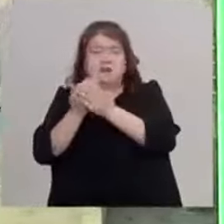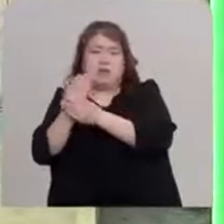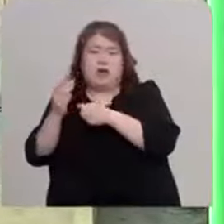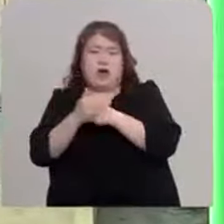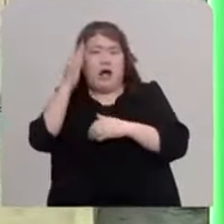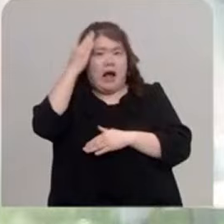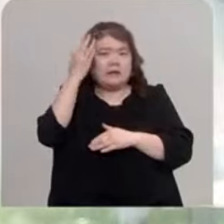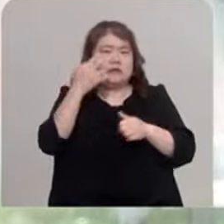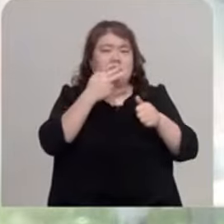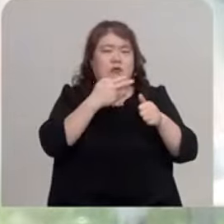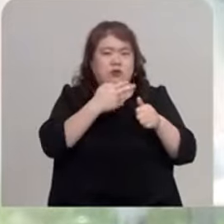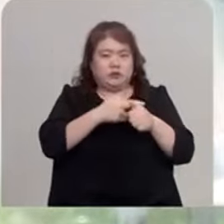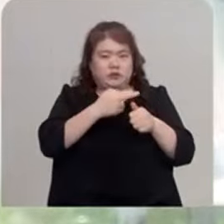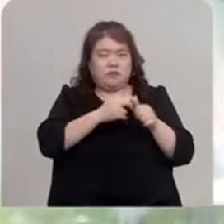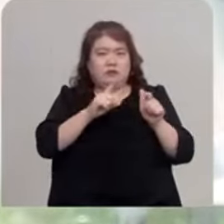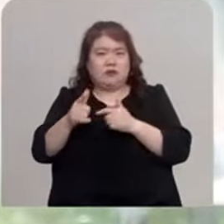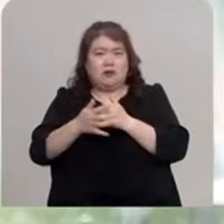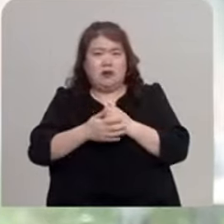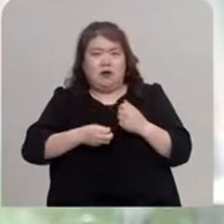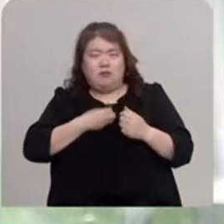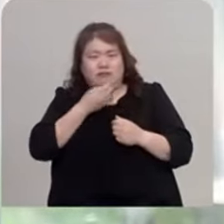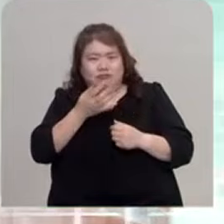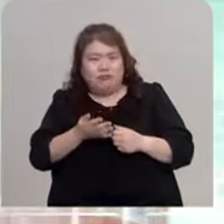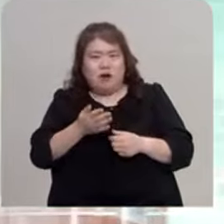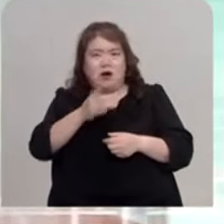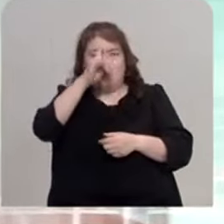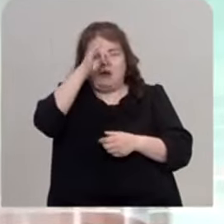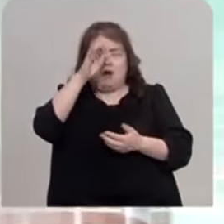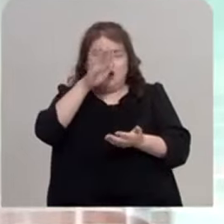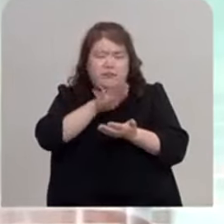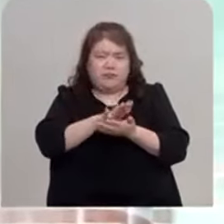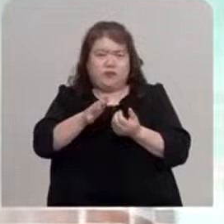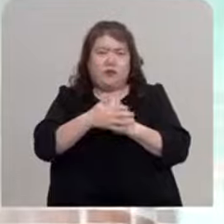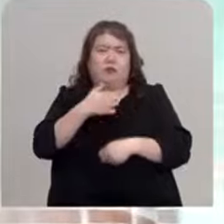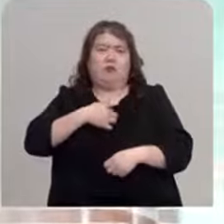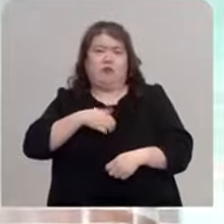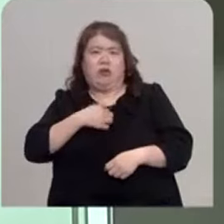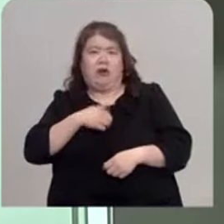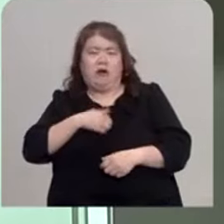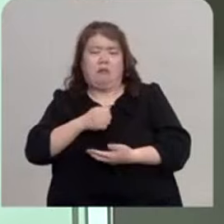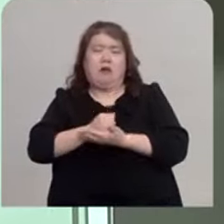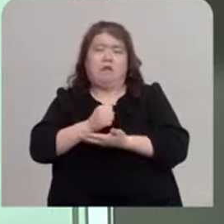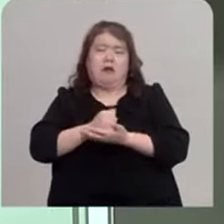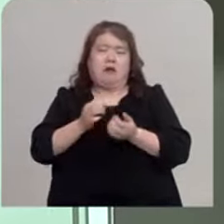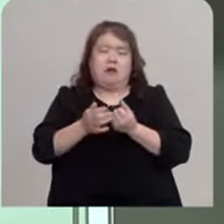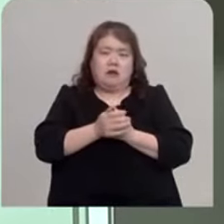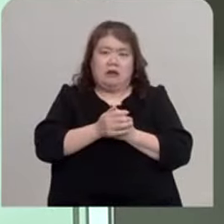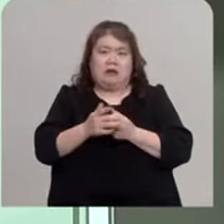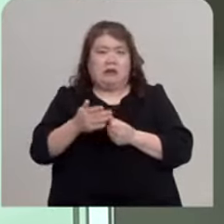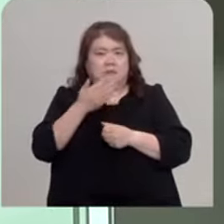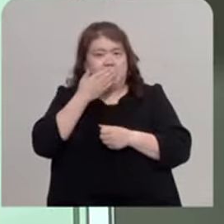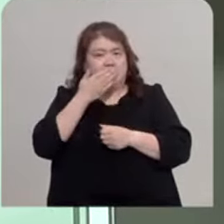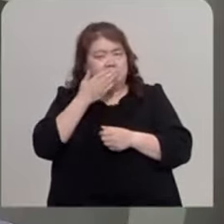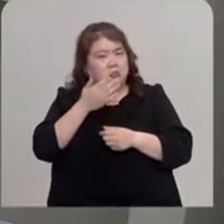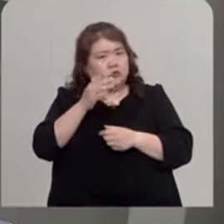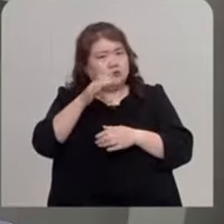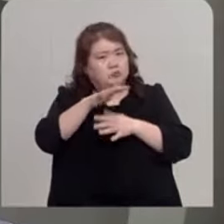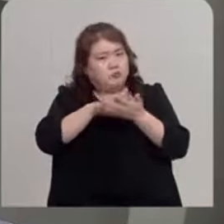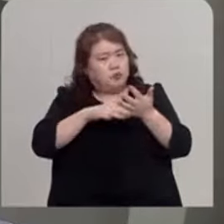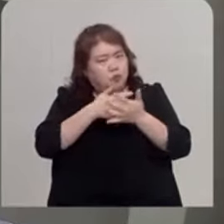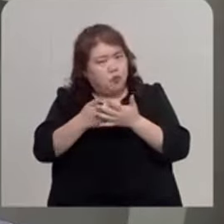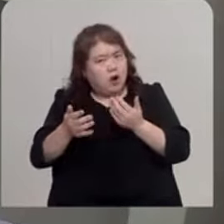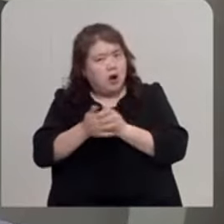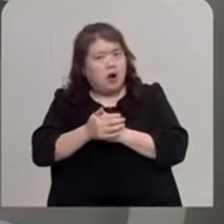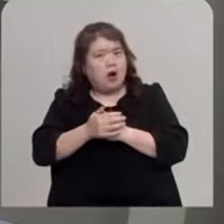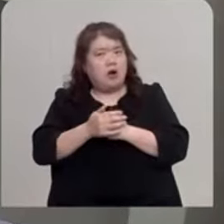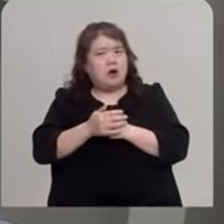교직원들은 구토와 발열 설사와 복통 등의 증세를 호소했습니다 보건 당국은 급식 식단표와 식재료 공급